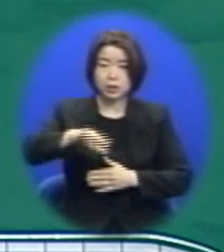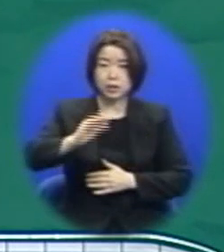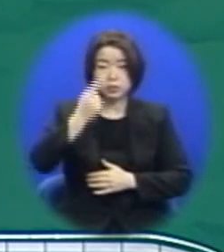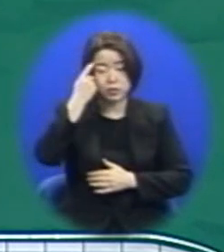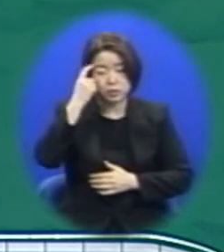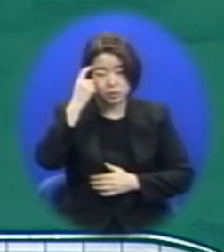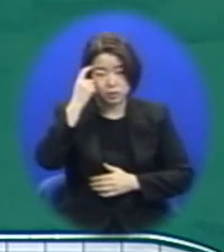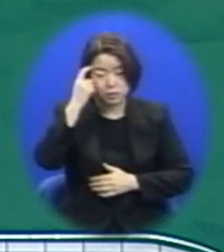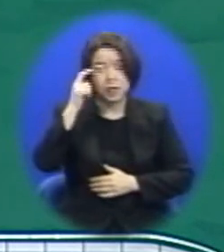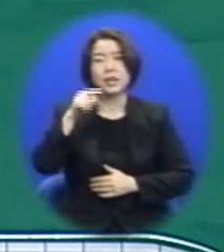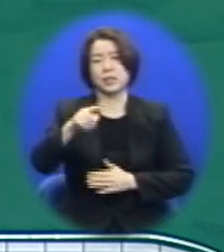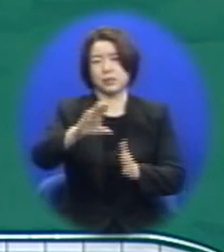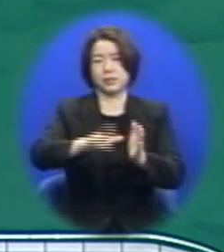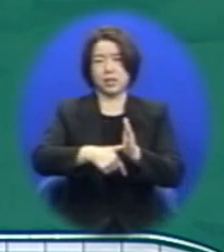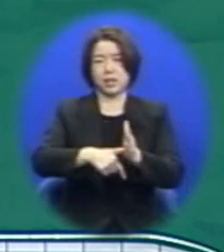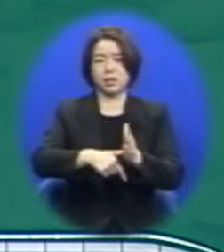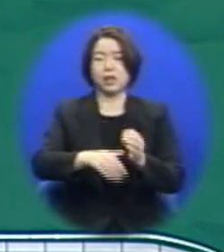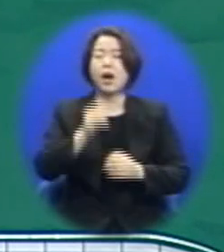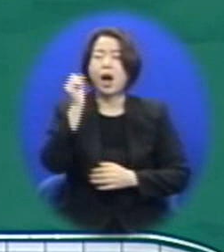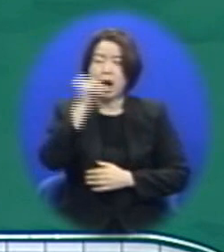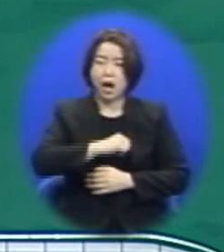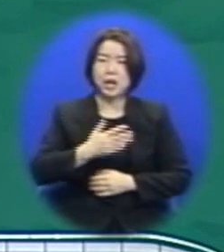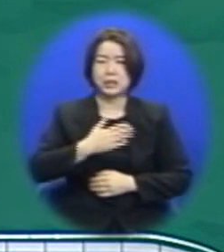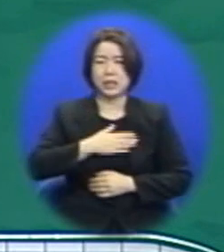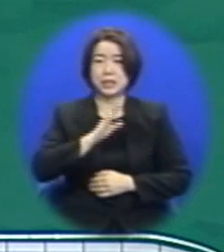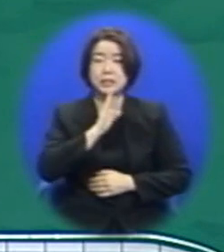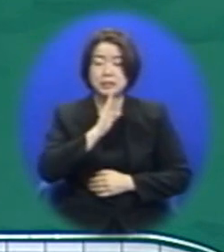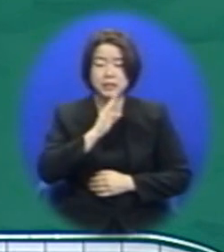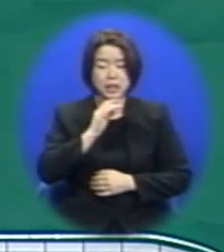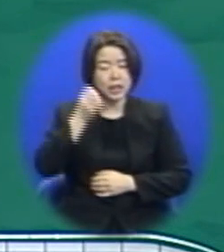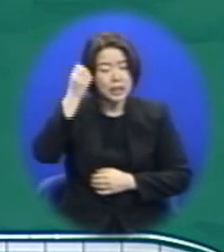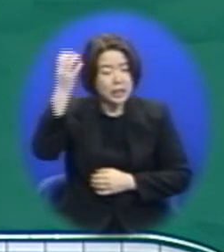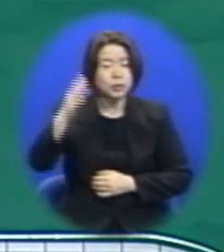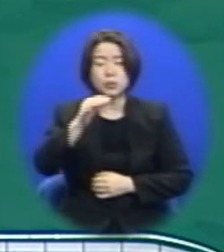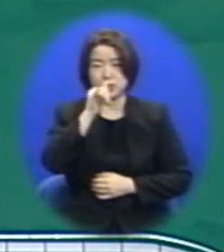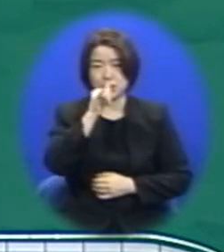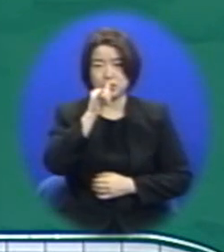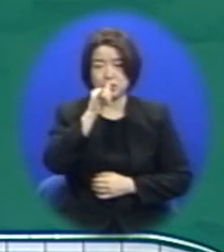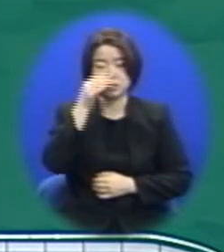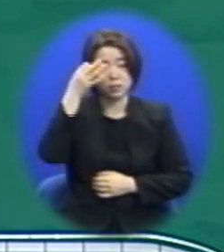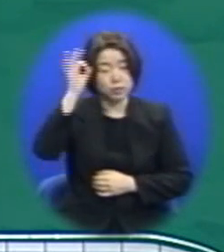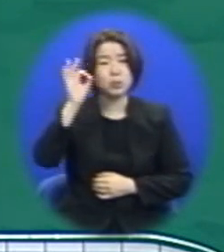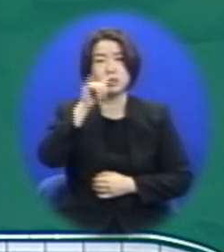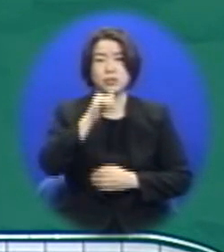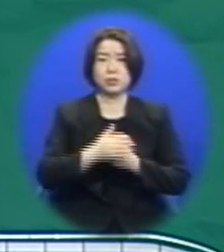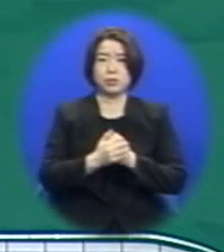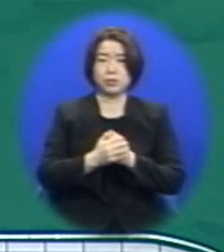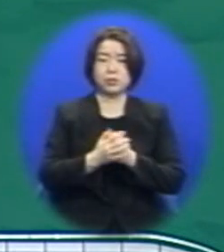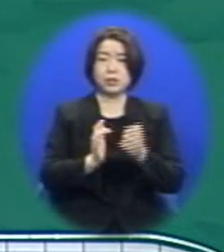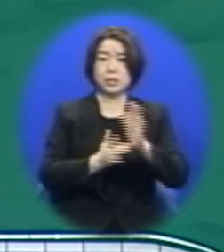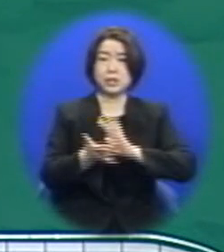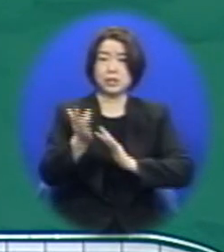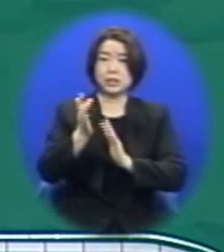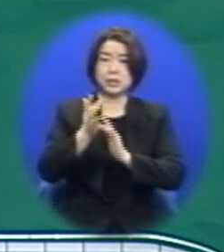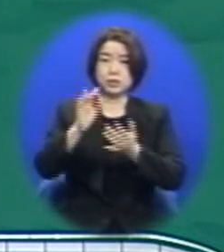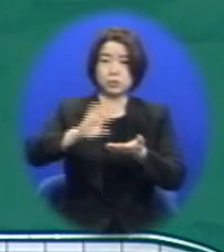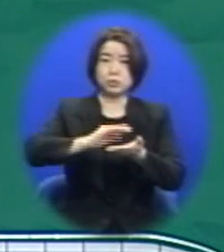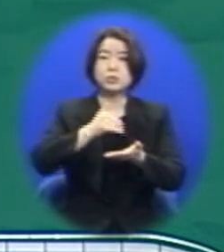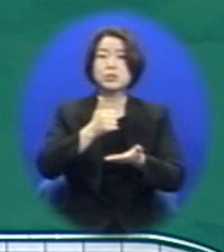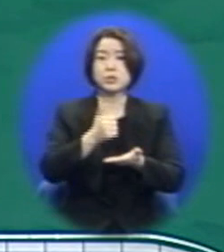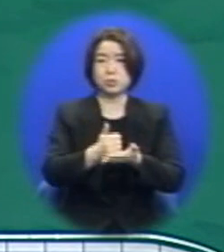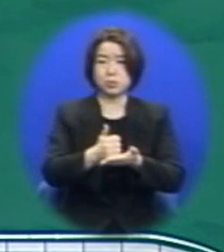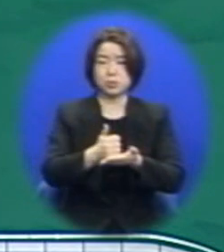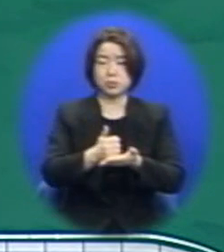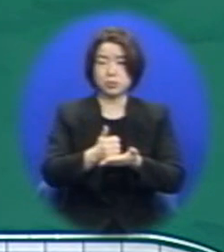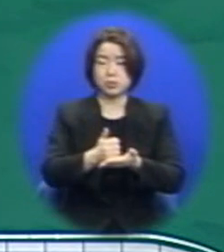그때 비로소 아, 내가 진짜를 놓치고 있다는 생각을 했습니다. 예수 그리스도셨어요. 저는